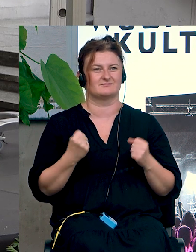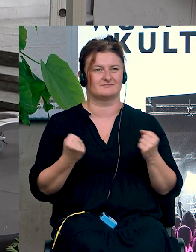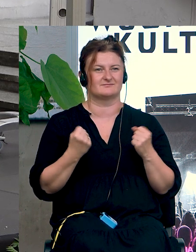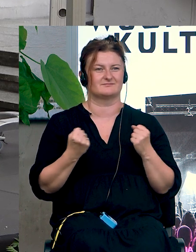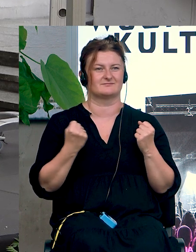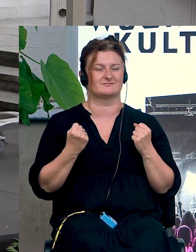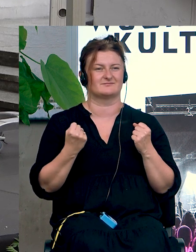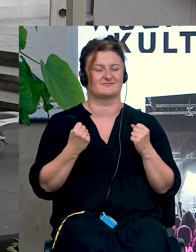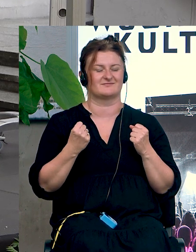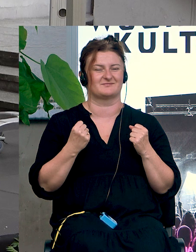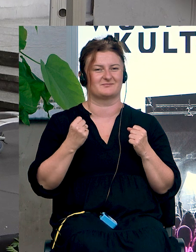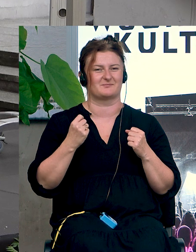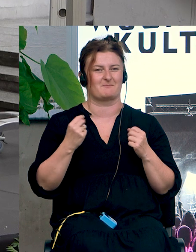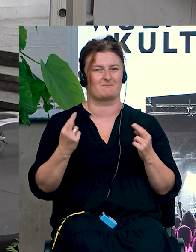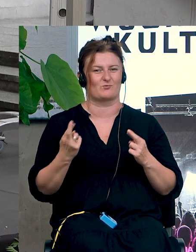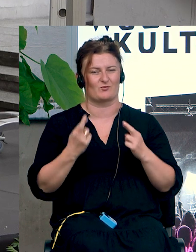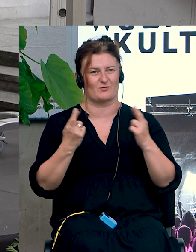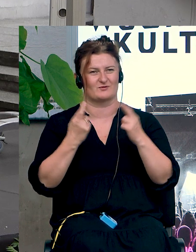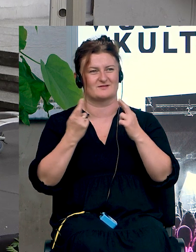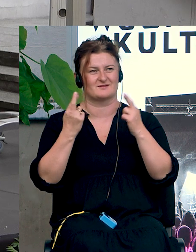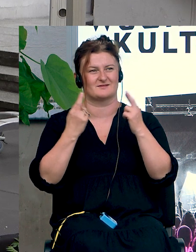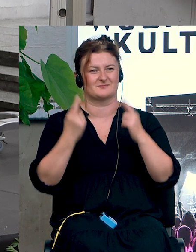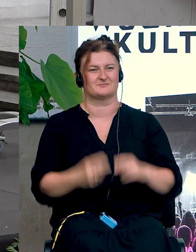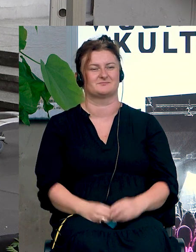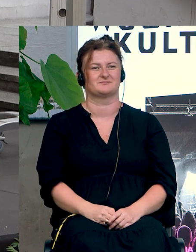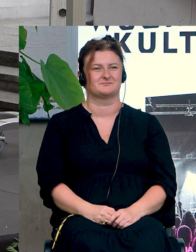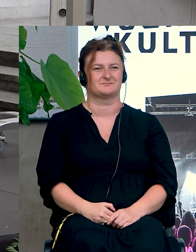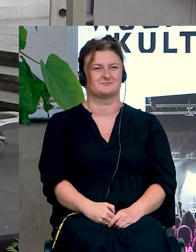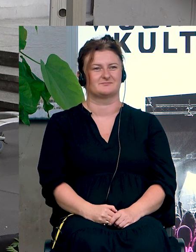будь-якому форматі. Давайте привітаємо пана оплесками.